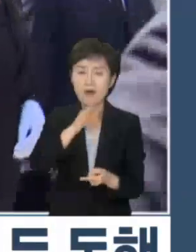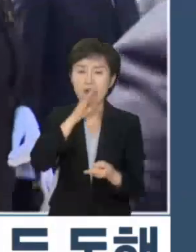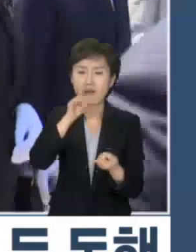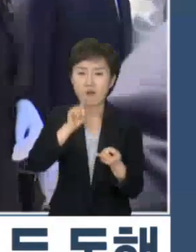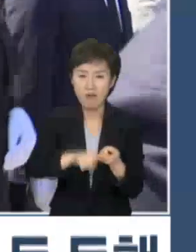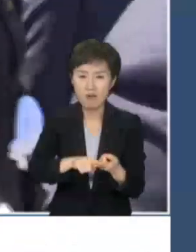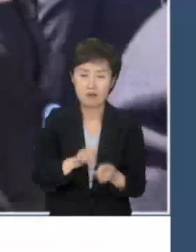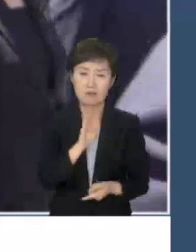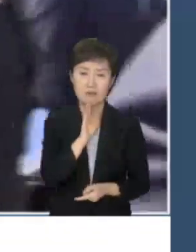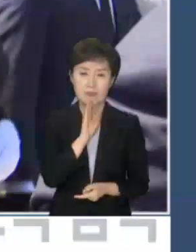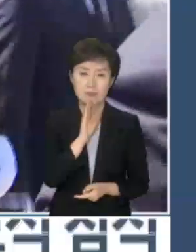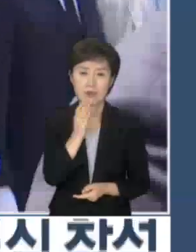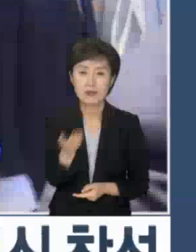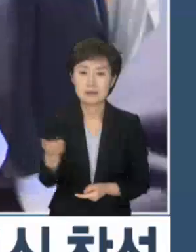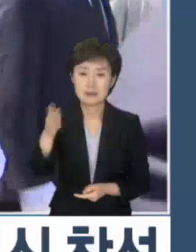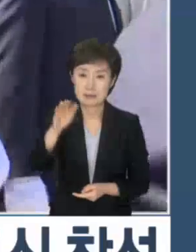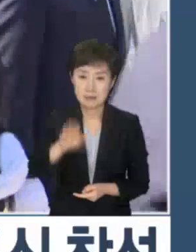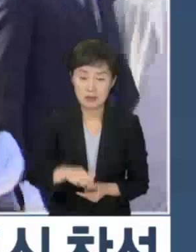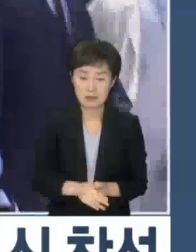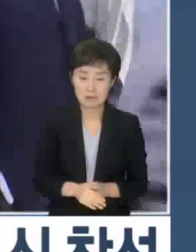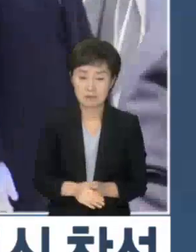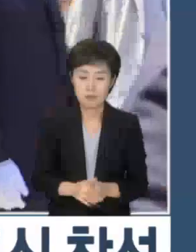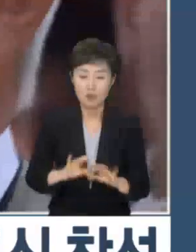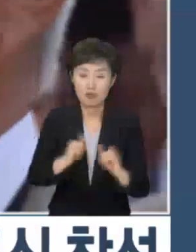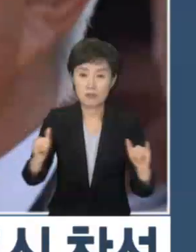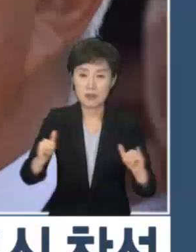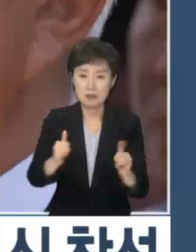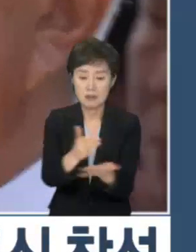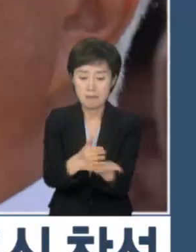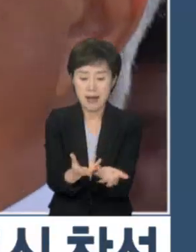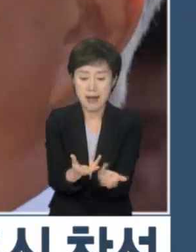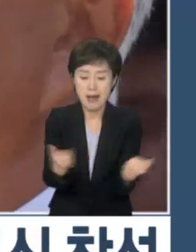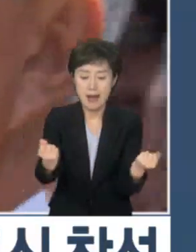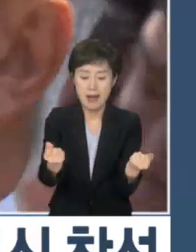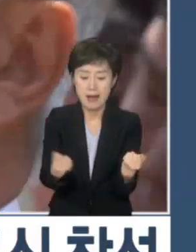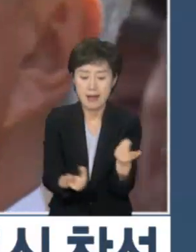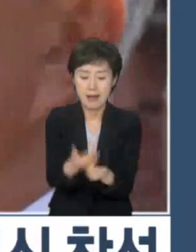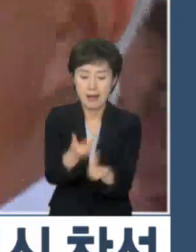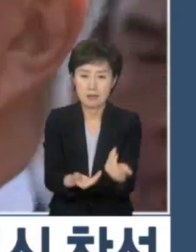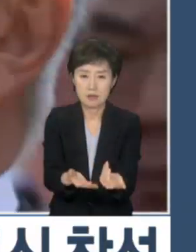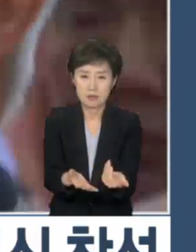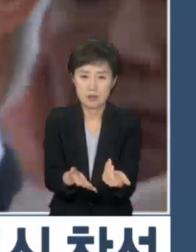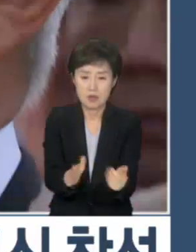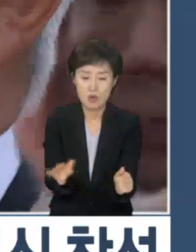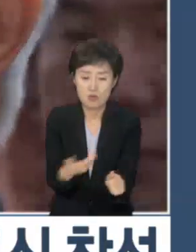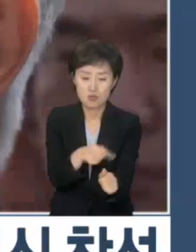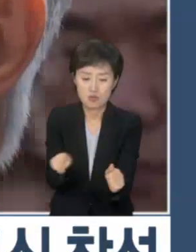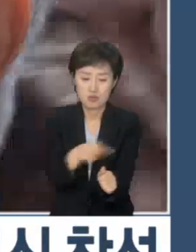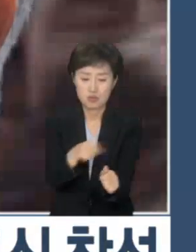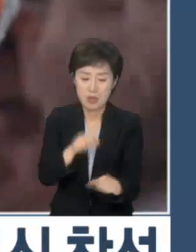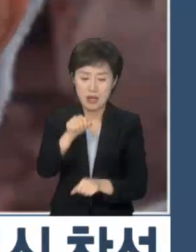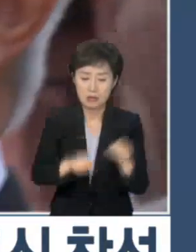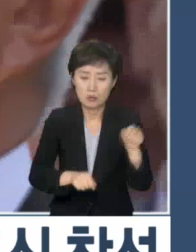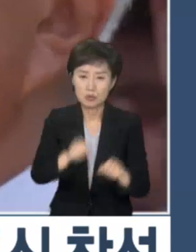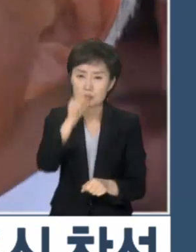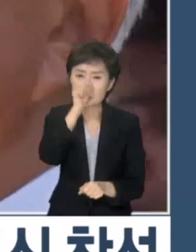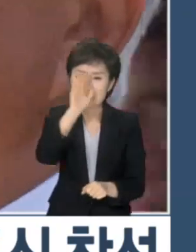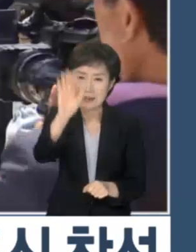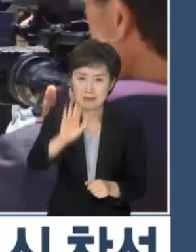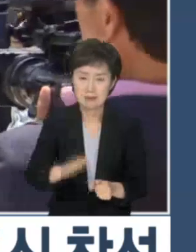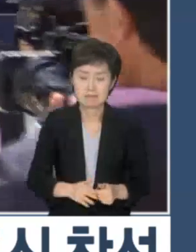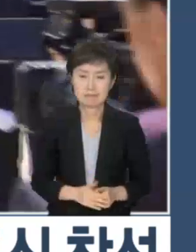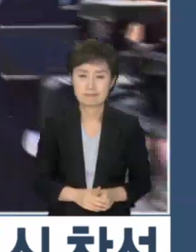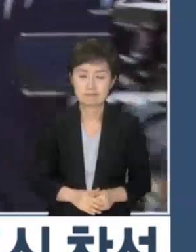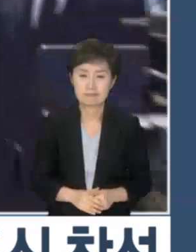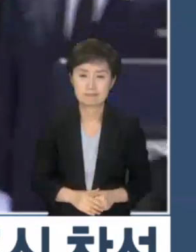힘을 보태기는 하겠습니다만은 분열과 갈등을 조장하는 불명과 활동을 일으키는 그런 쪽으로는 되지는 않겠죠. 그렇게 되지 않기를 바랄 겁니다.